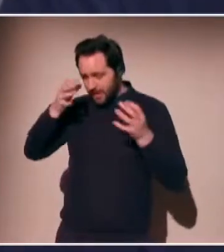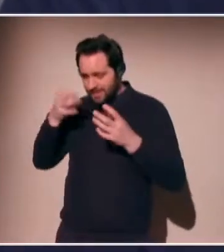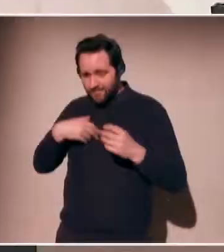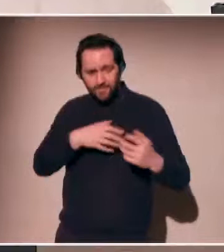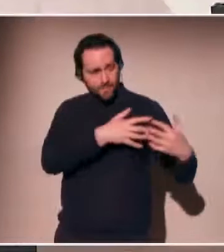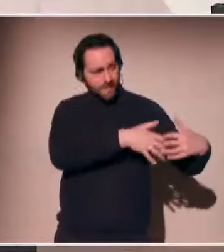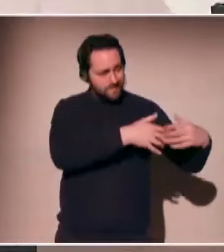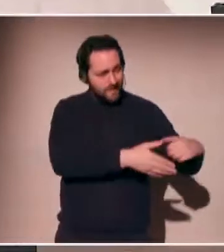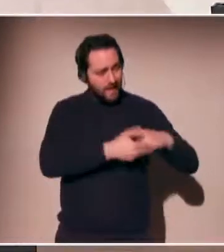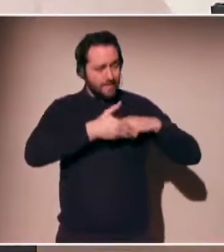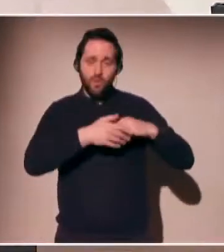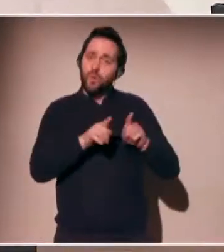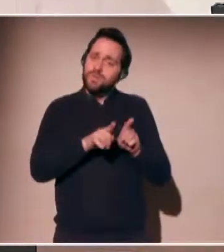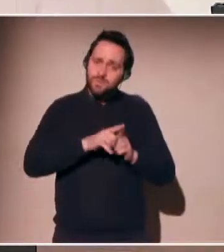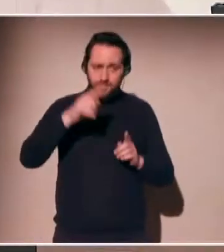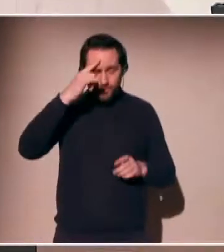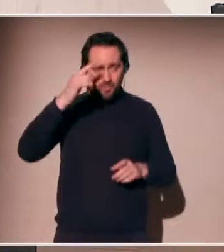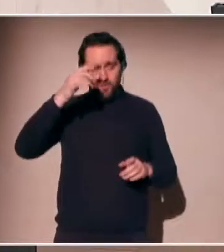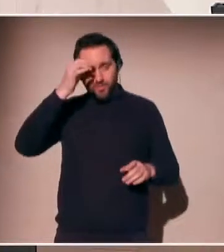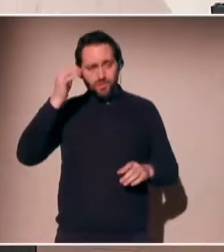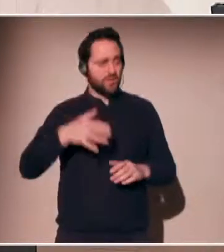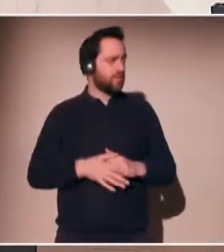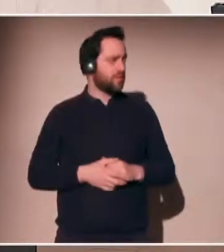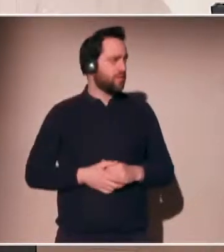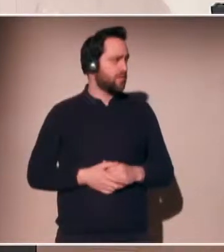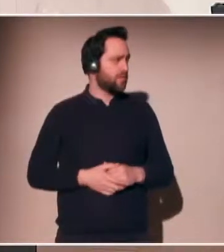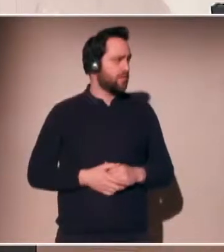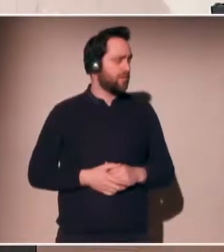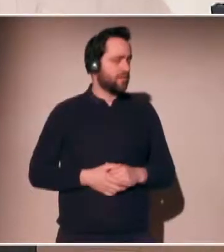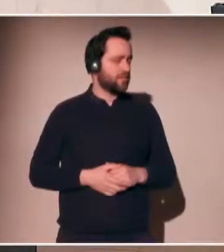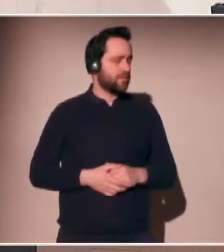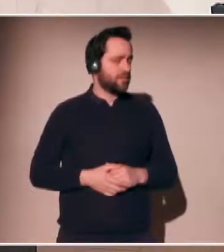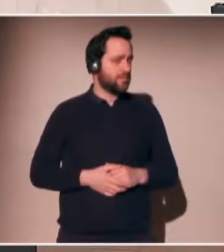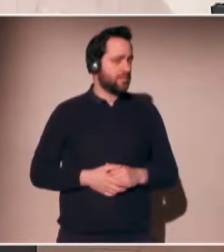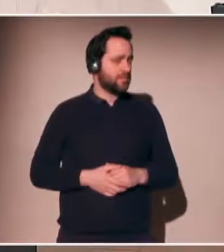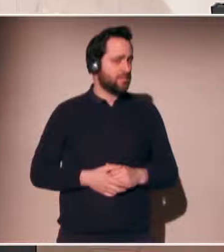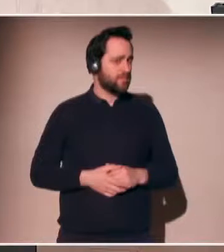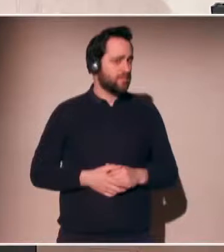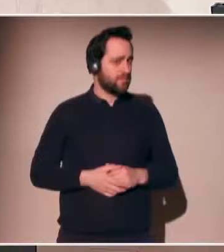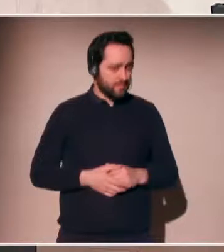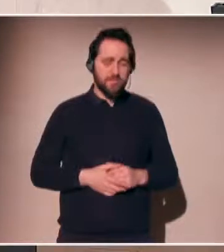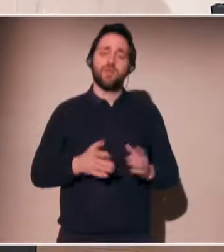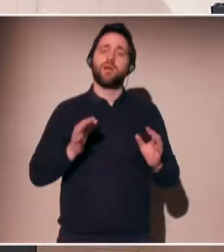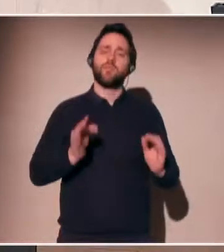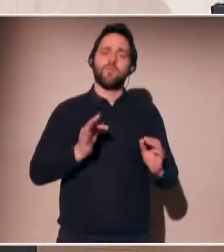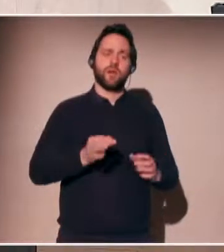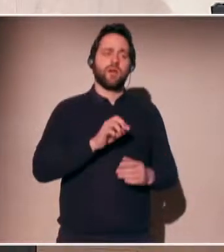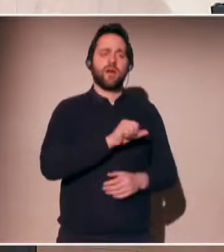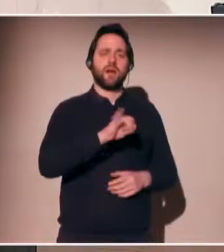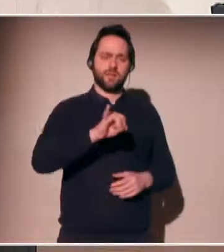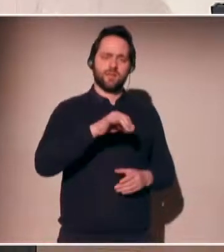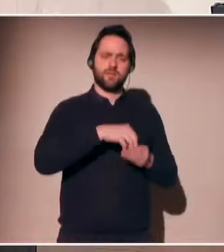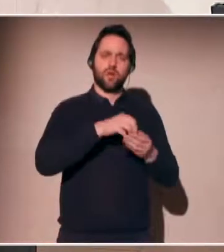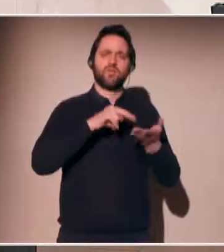nous aider pour la création. Tech aspects of AI, you all mentioned. Donc là, des aspects technologiques de l'intelligence artificielle, vous avez toutes